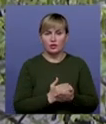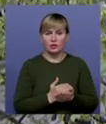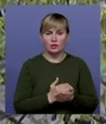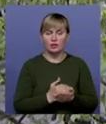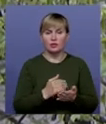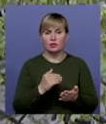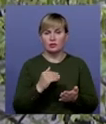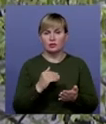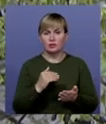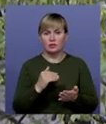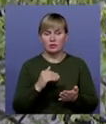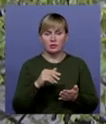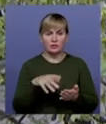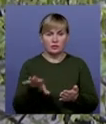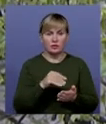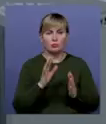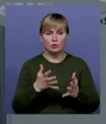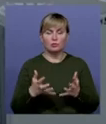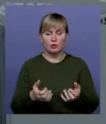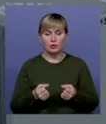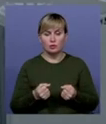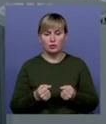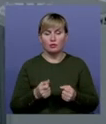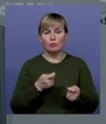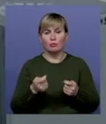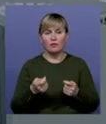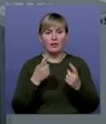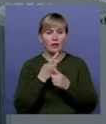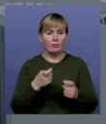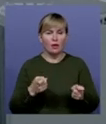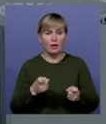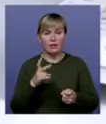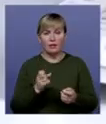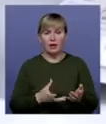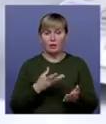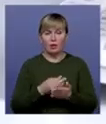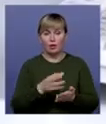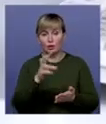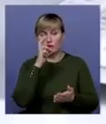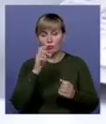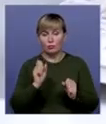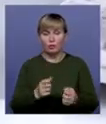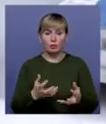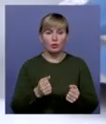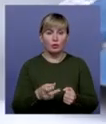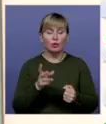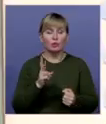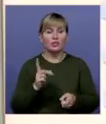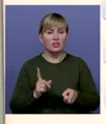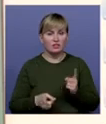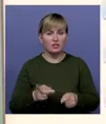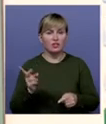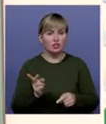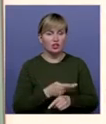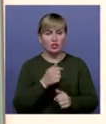чрезвычайного положения, они будут получать. В управлении напомнили, что на компенсацию от государства могут рассчитывать только те, кто действительно